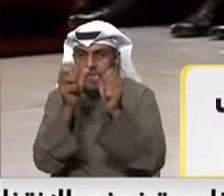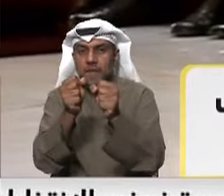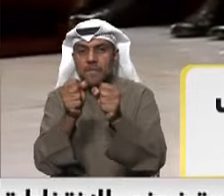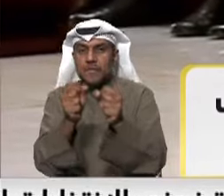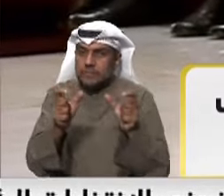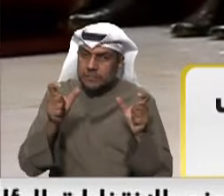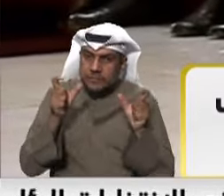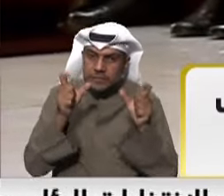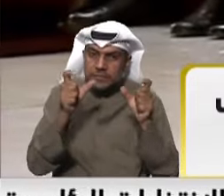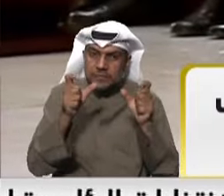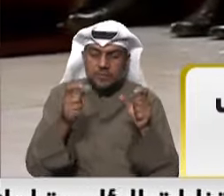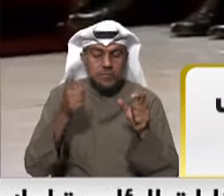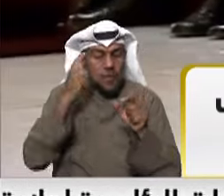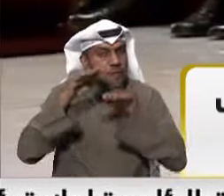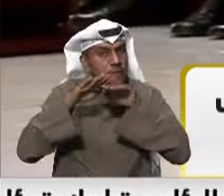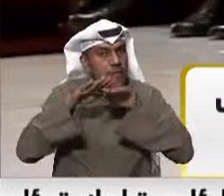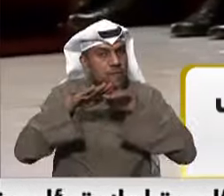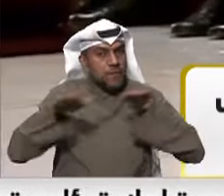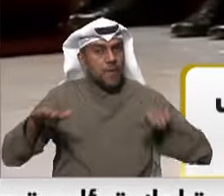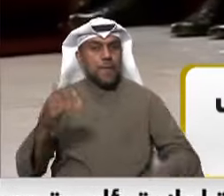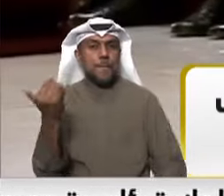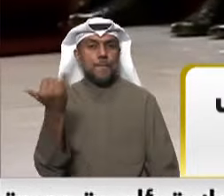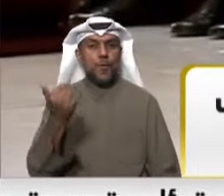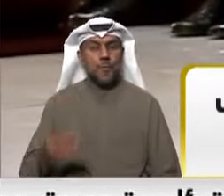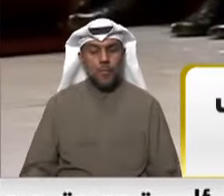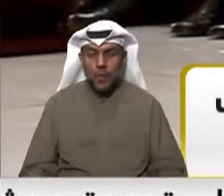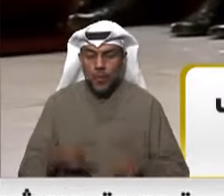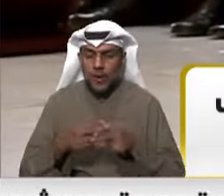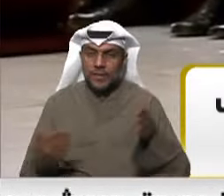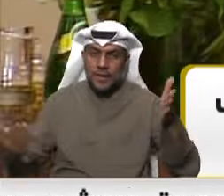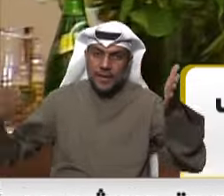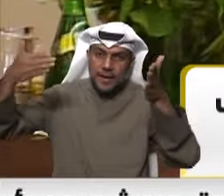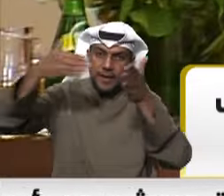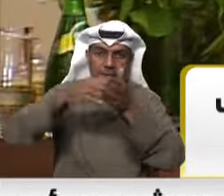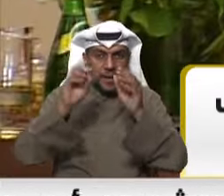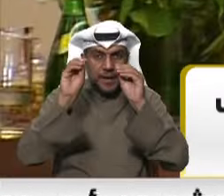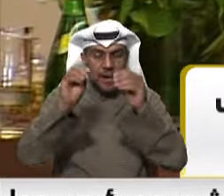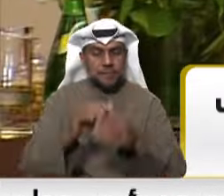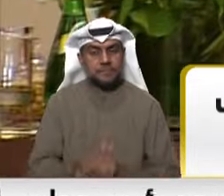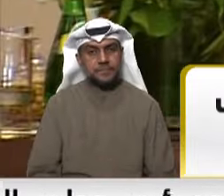على استقراره. وفي الختام